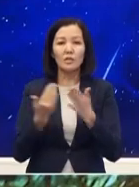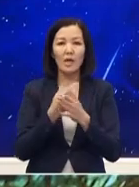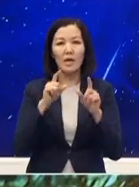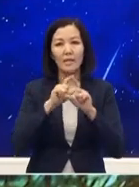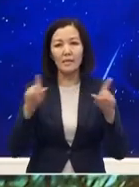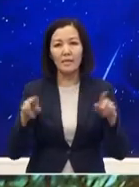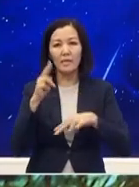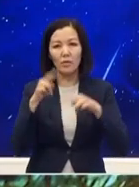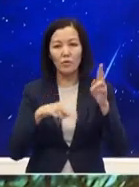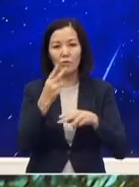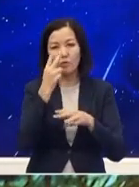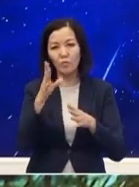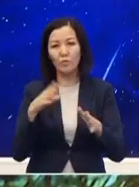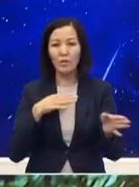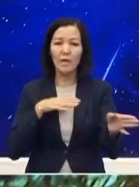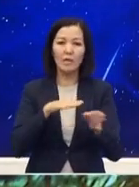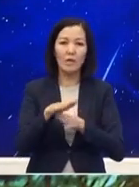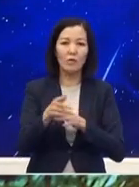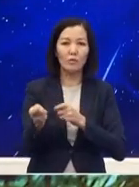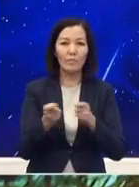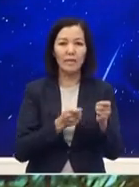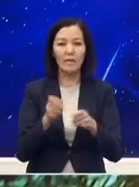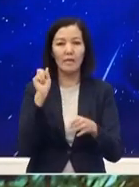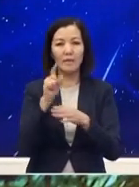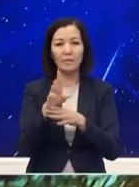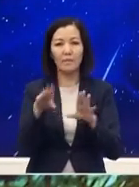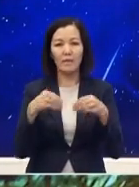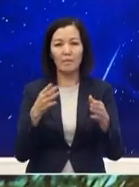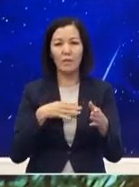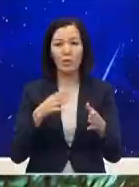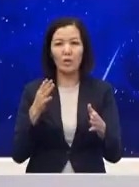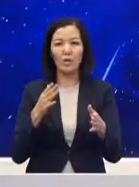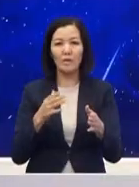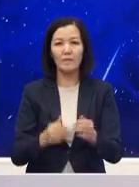нысандар құрылысын көрді. Атқарушы билікке қатысты нақты тапсырмалар берді.